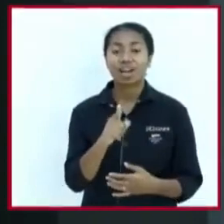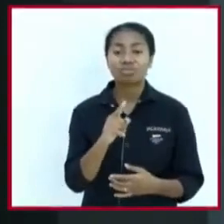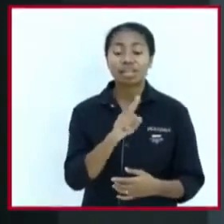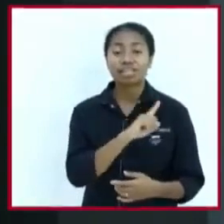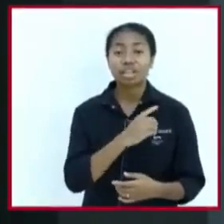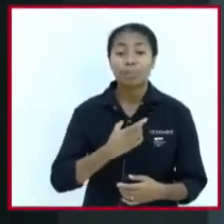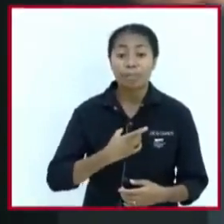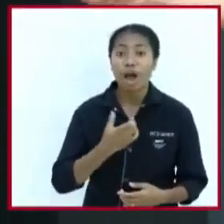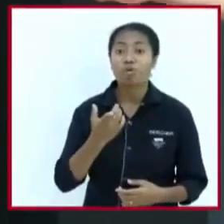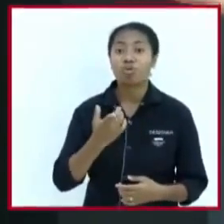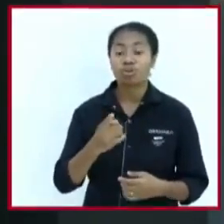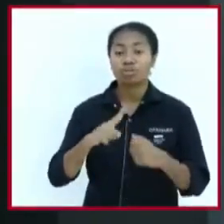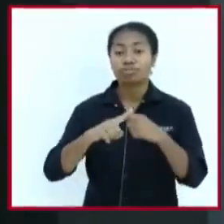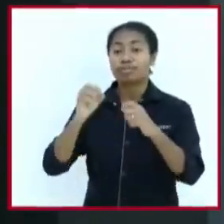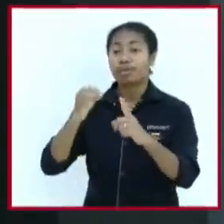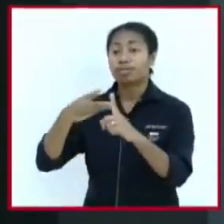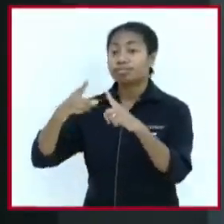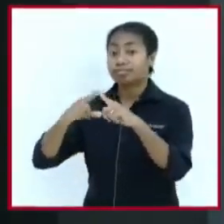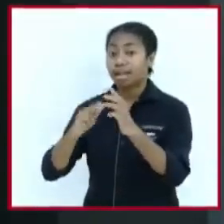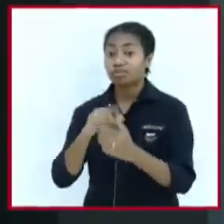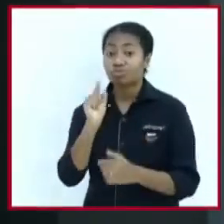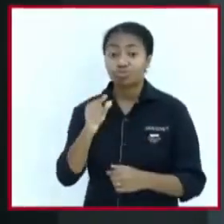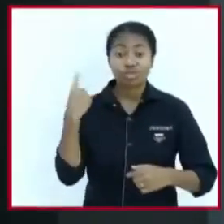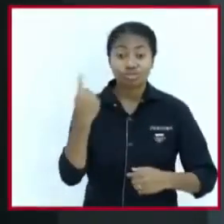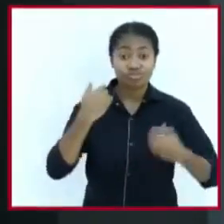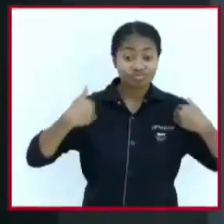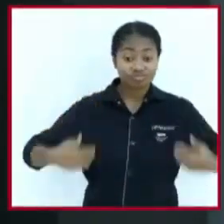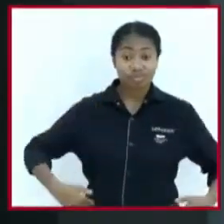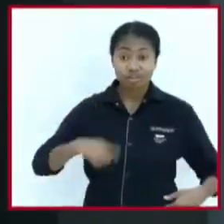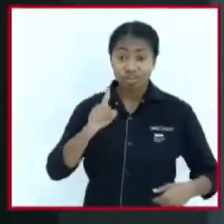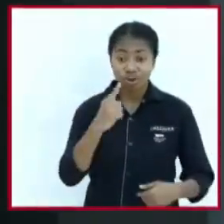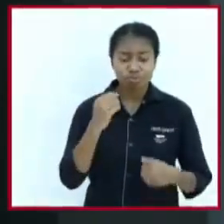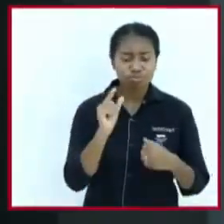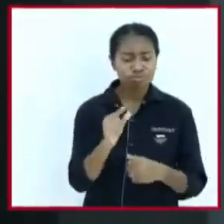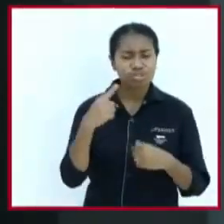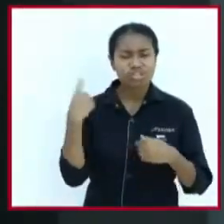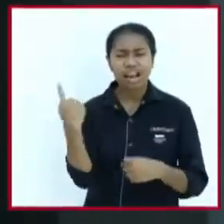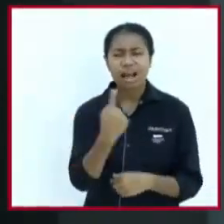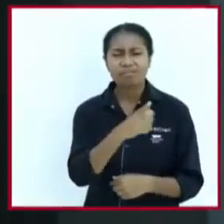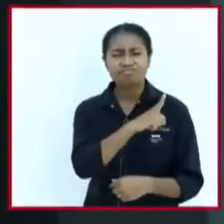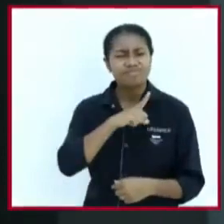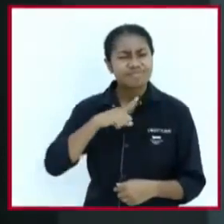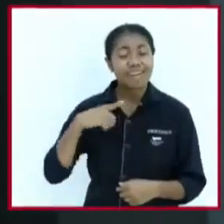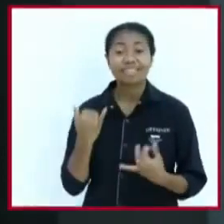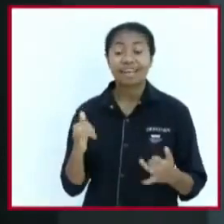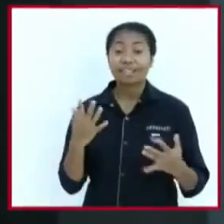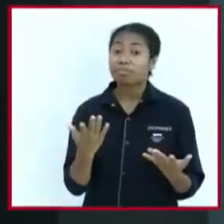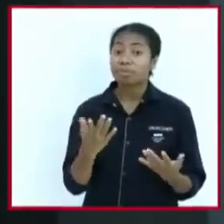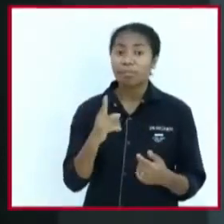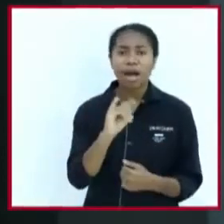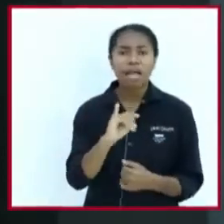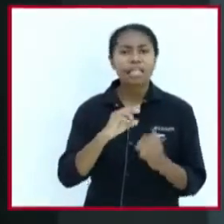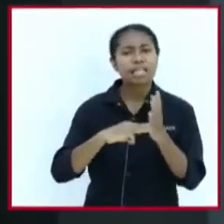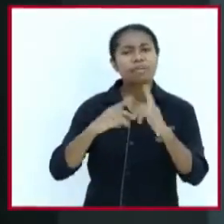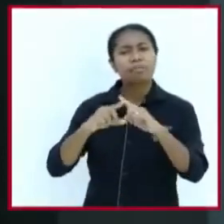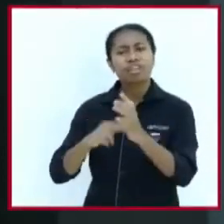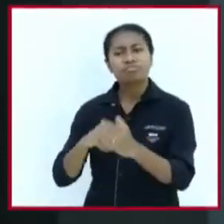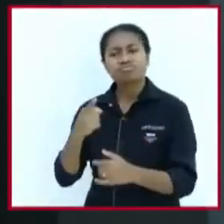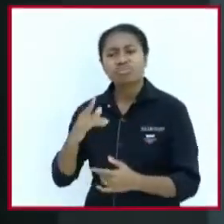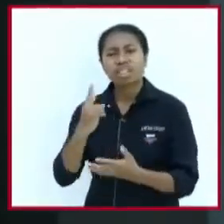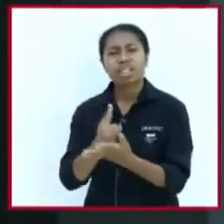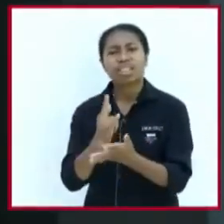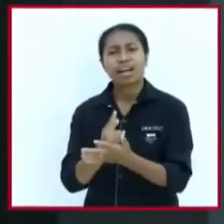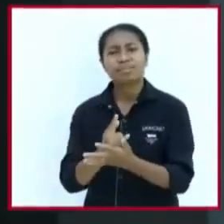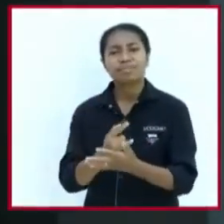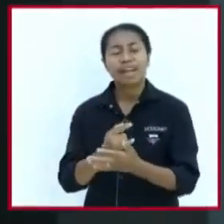mengorbankan dirinya untuk umat dan itu satu kali selama-lamanya Hai topik Imam itu terus-menerus korban dosa